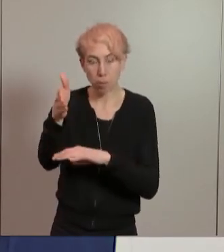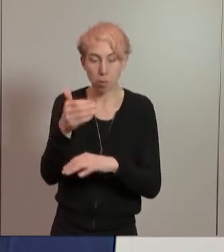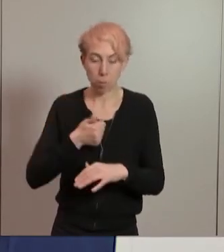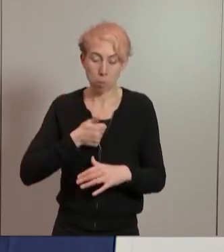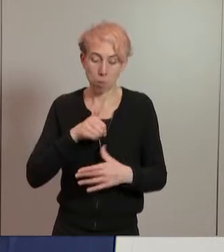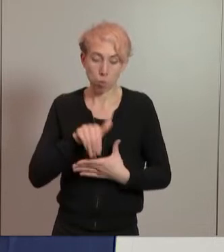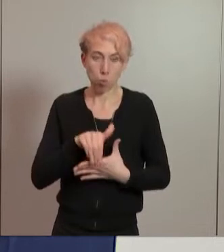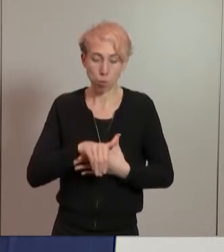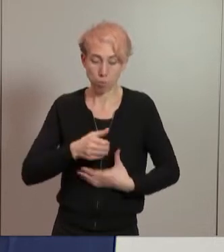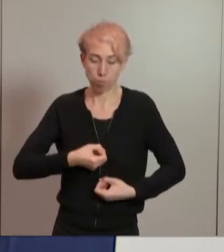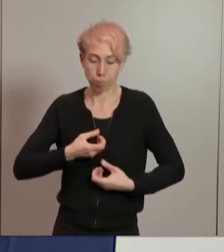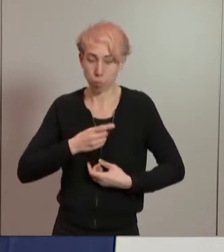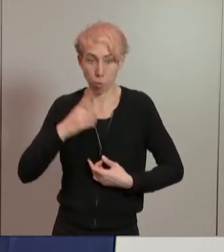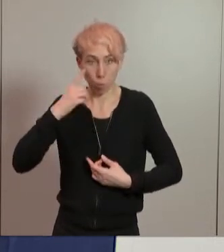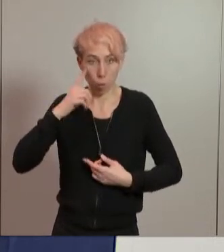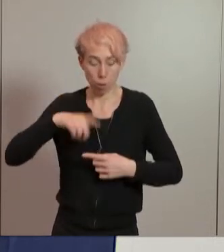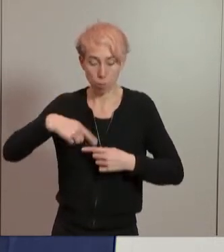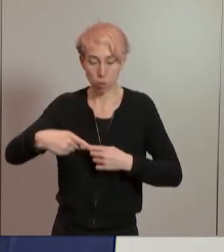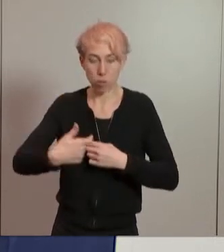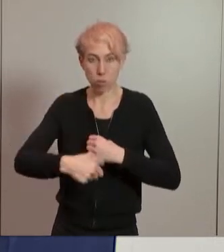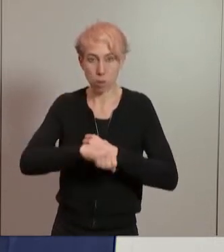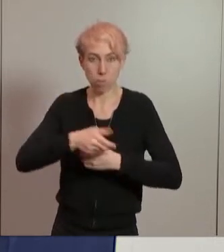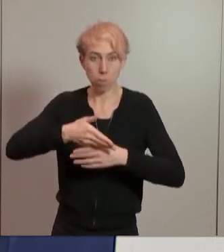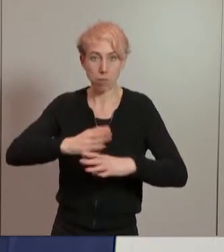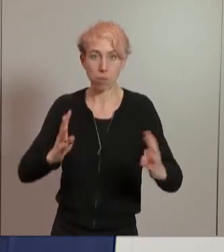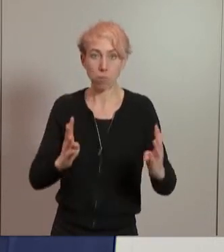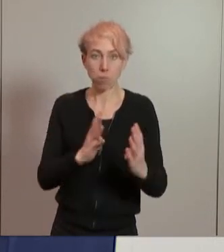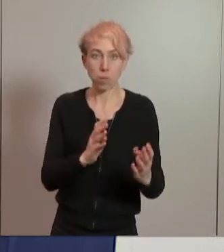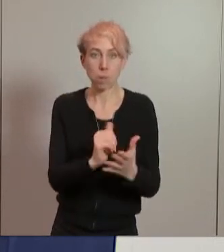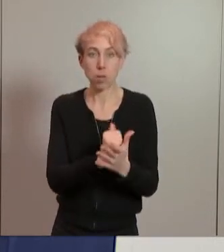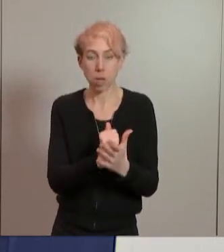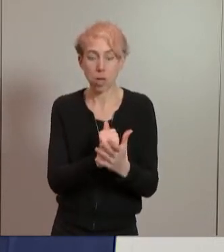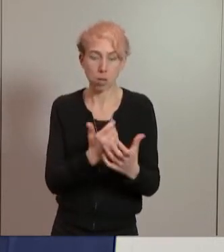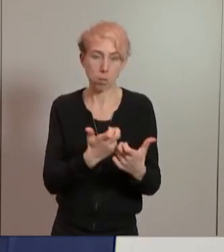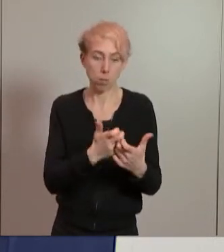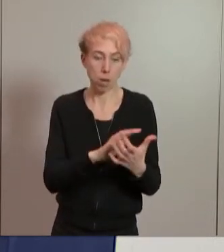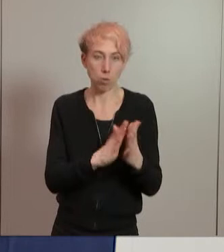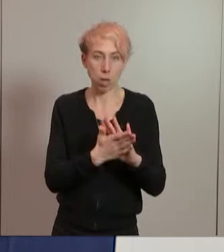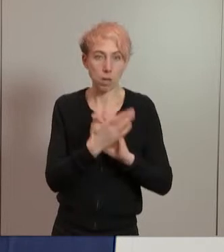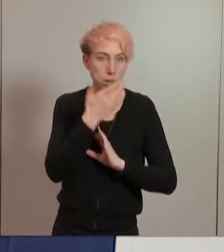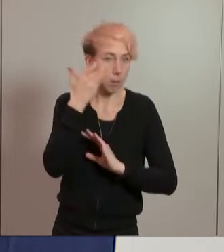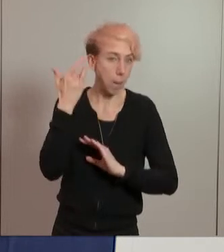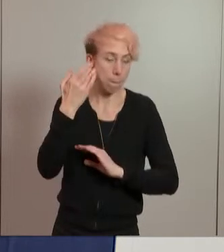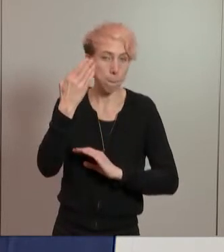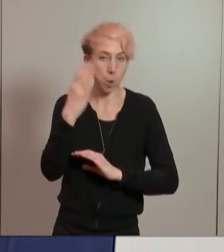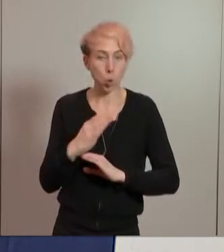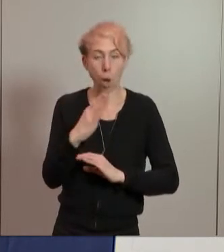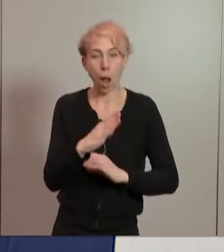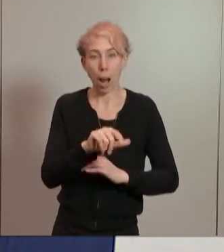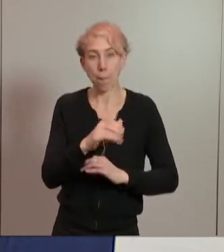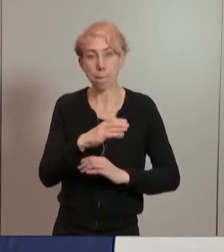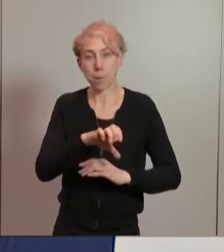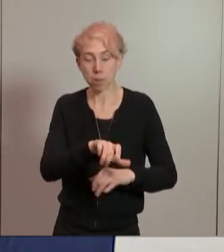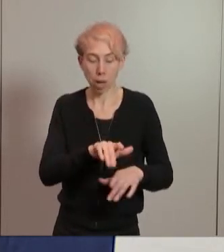pas ce soir parce qu'on a un comité de pilotage la semaine prochaine avec l'ensemble des parties prenantes, notamment l'association Saint-Benoît-Labre qui intervient sur l'accompagnement